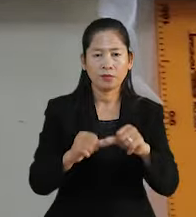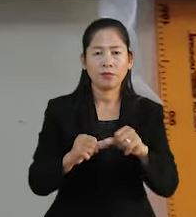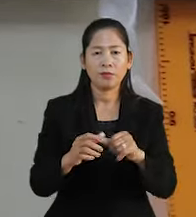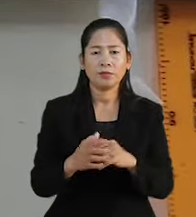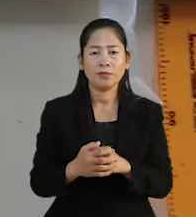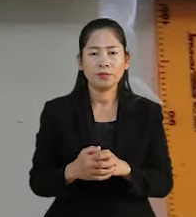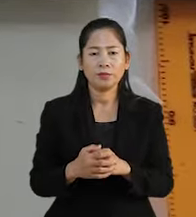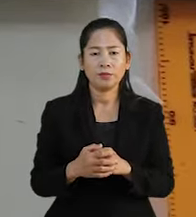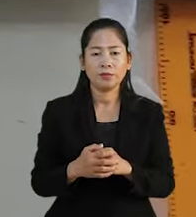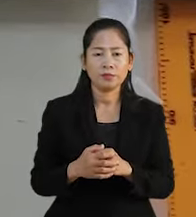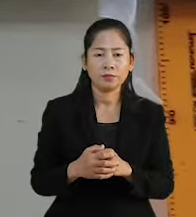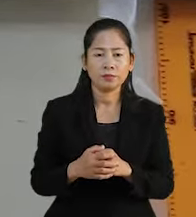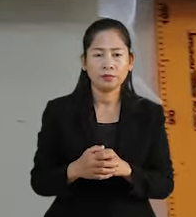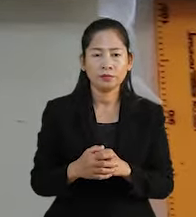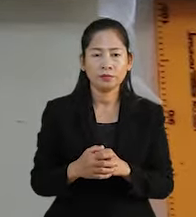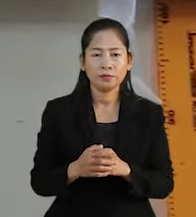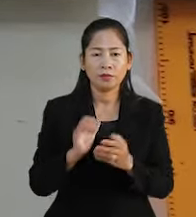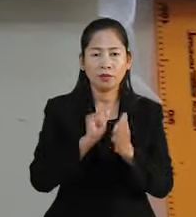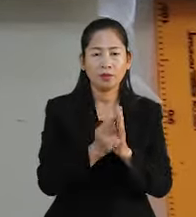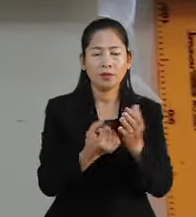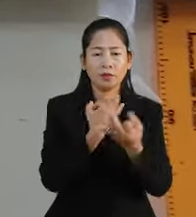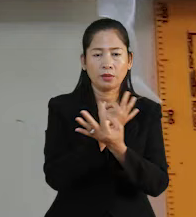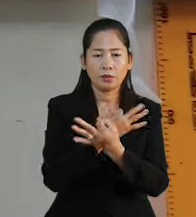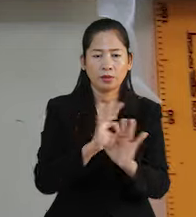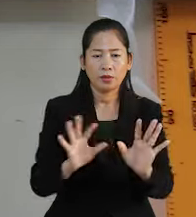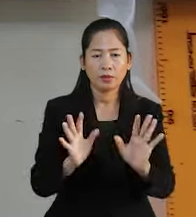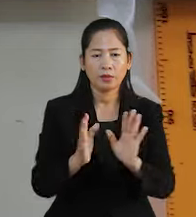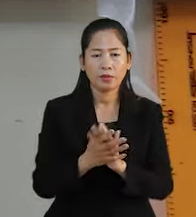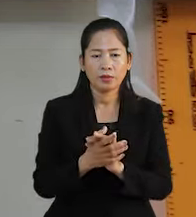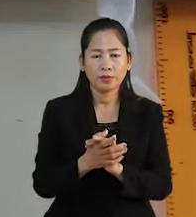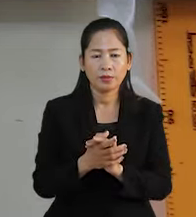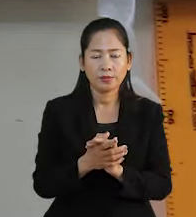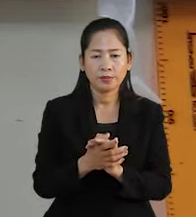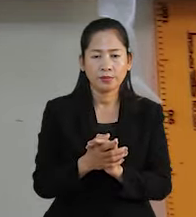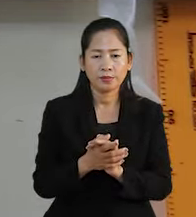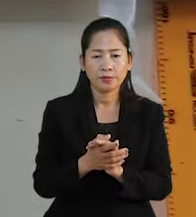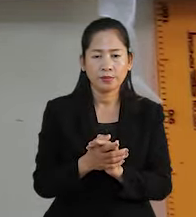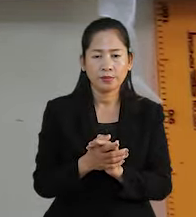តពេលទំនេរ